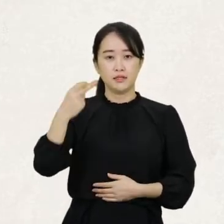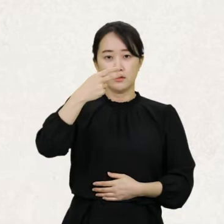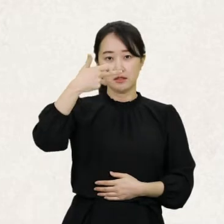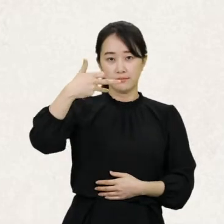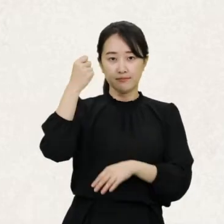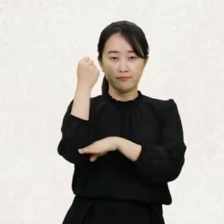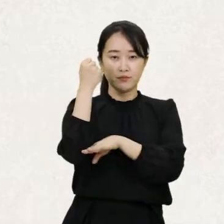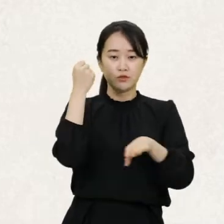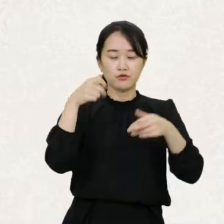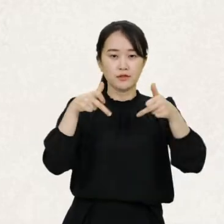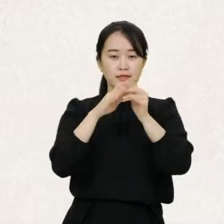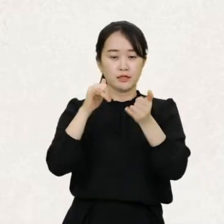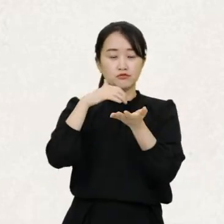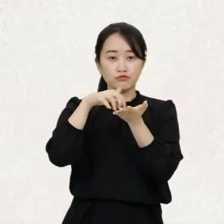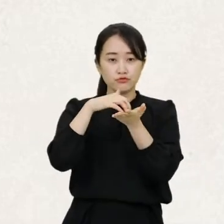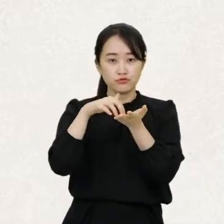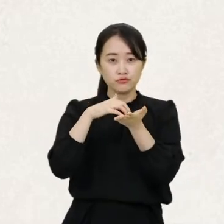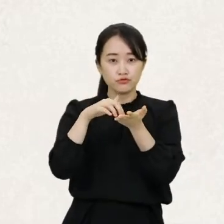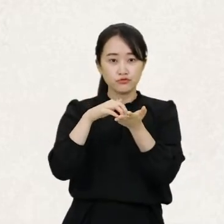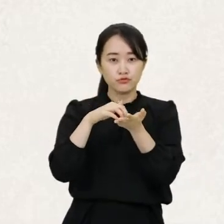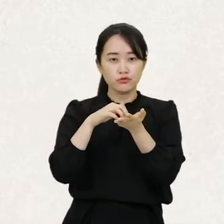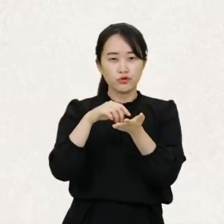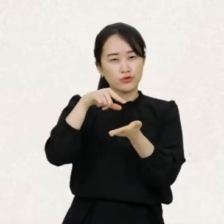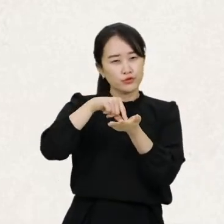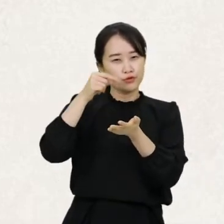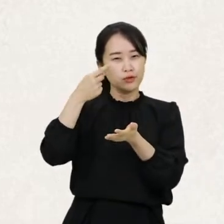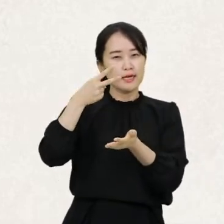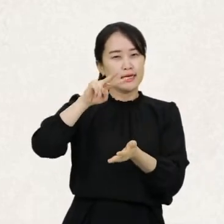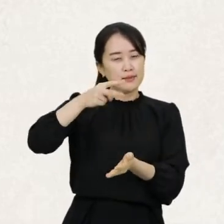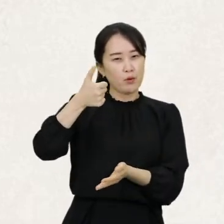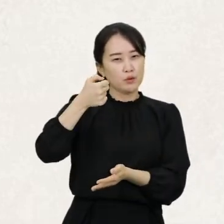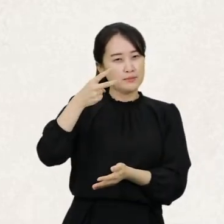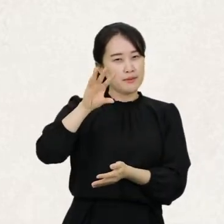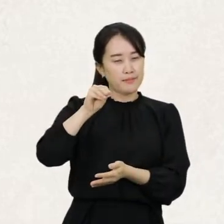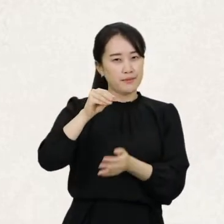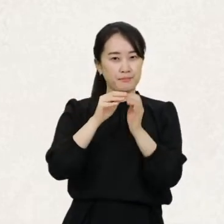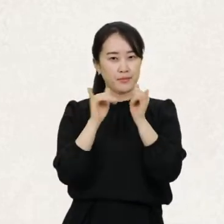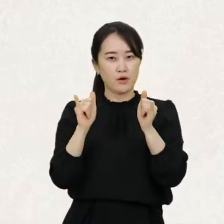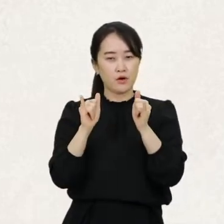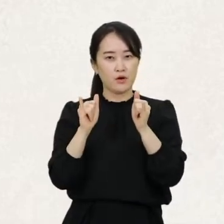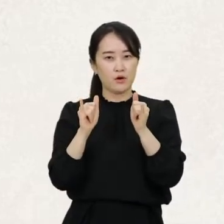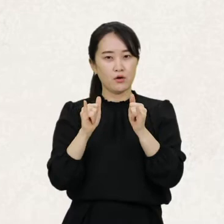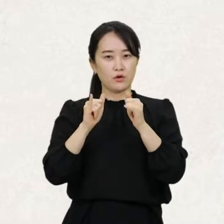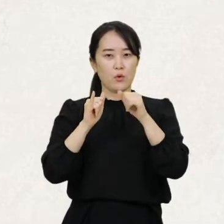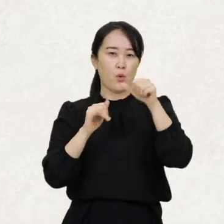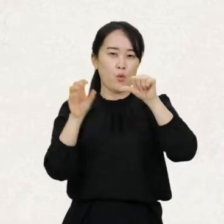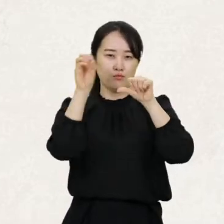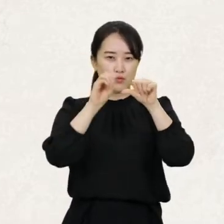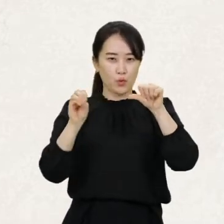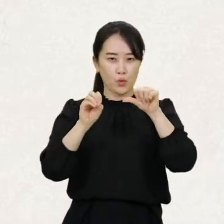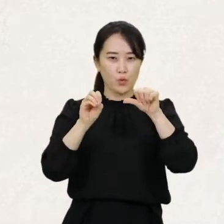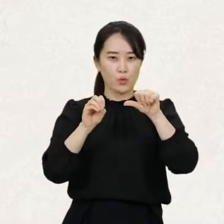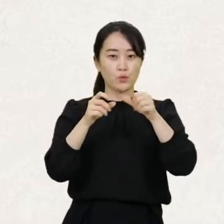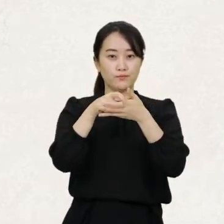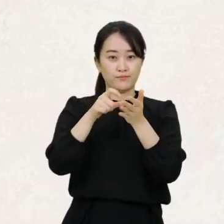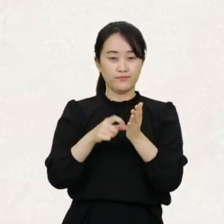2018년 기준 장애인 수는 약 252만 명으로 전체 인구의 5%에